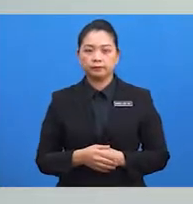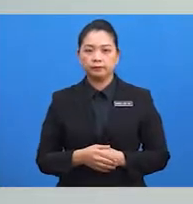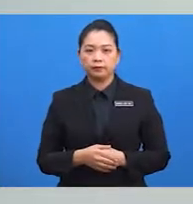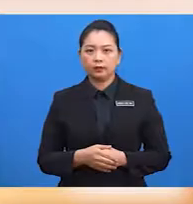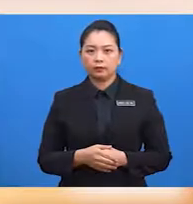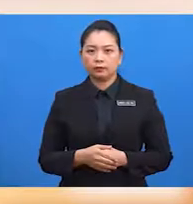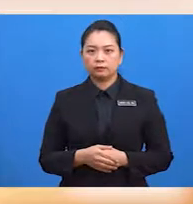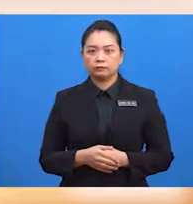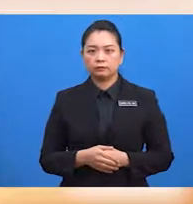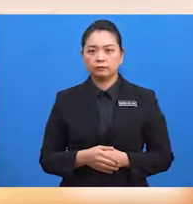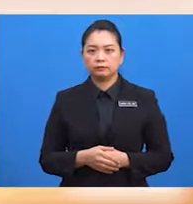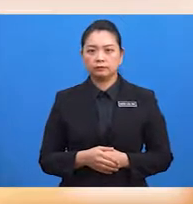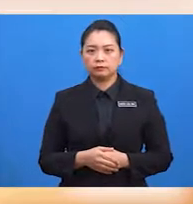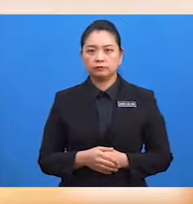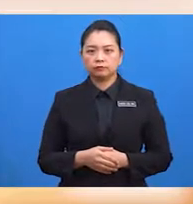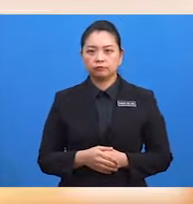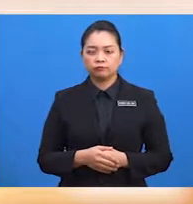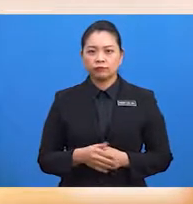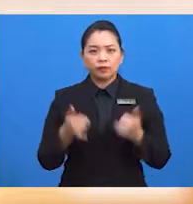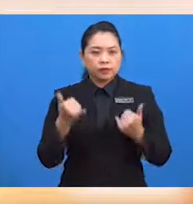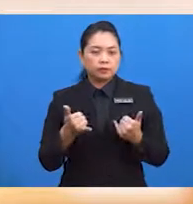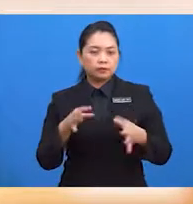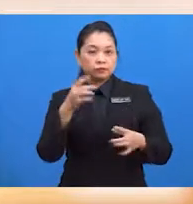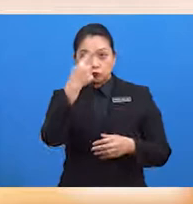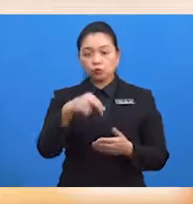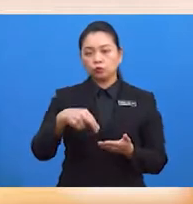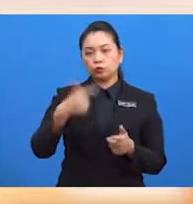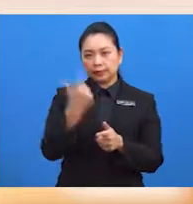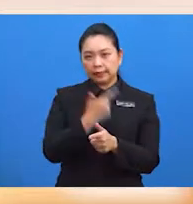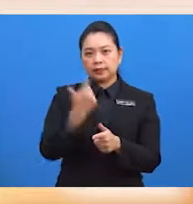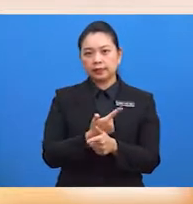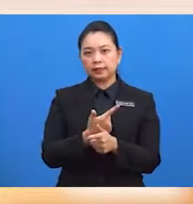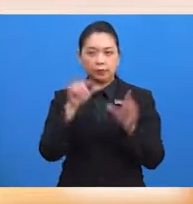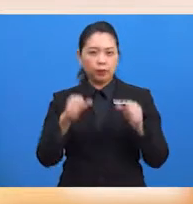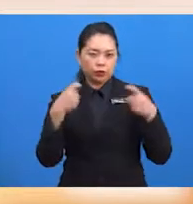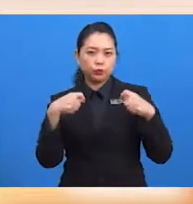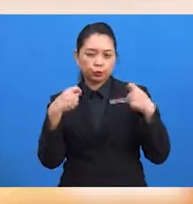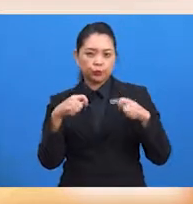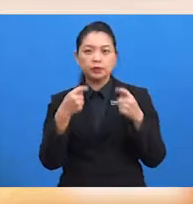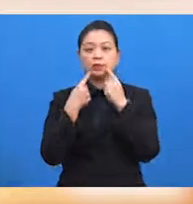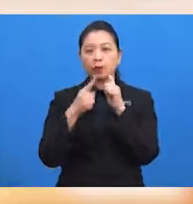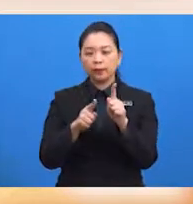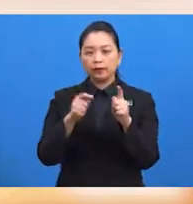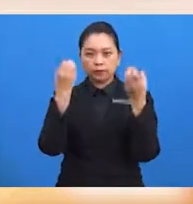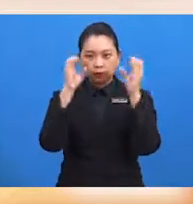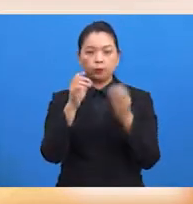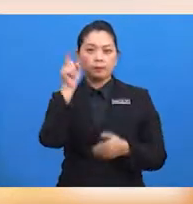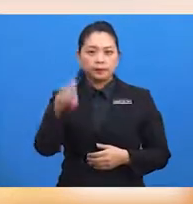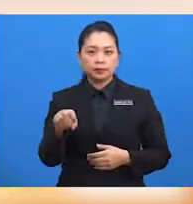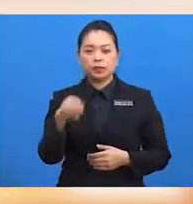adjective ukhuwah Android bolehlah coba menjawab soalan Ini jago pasti